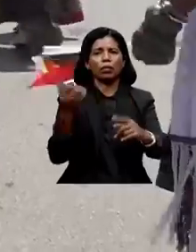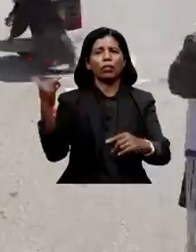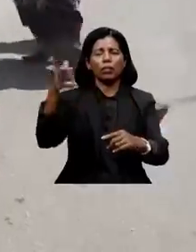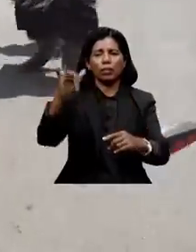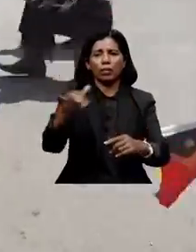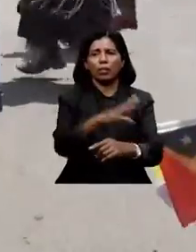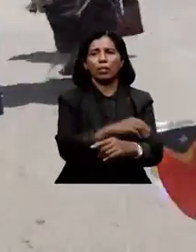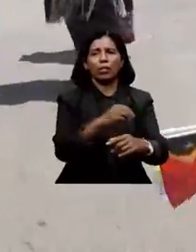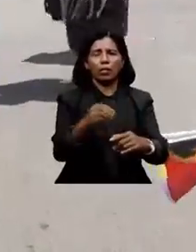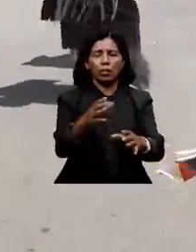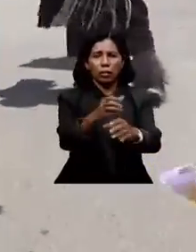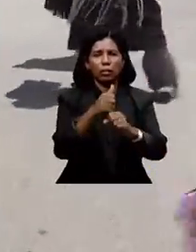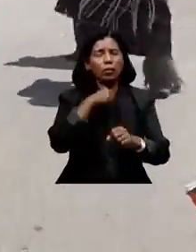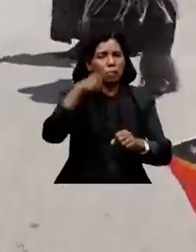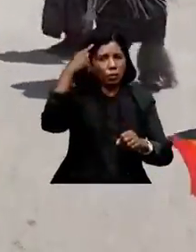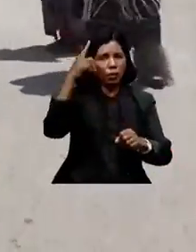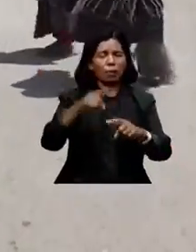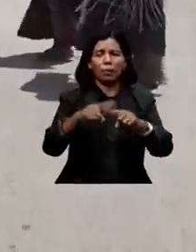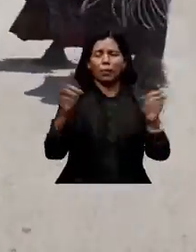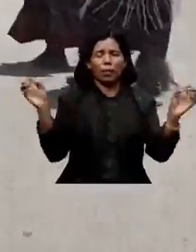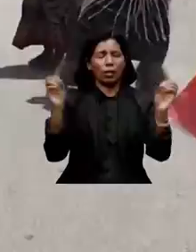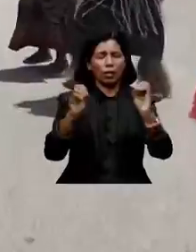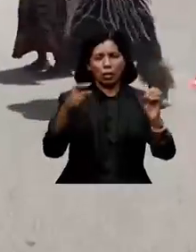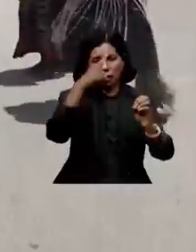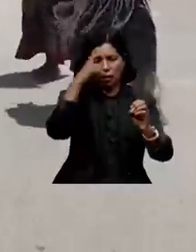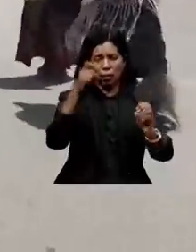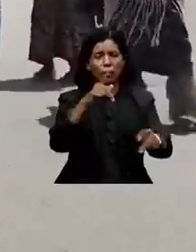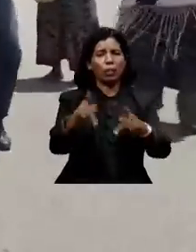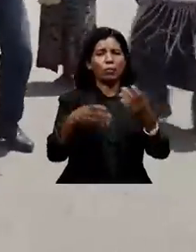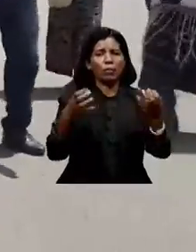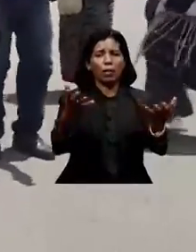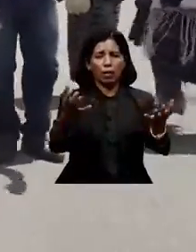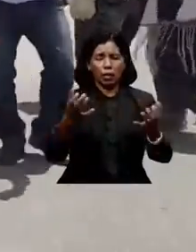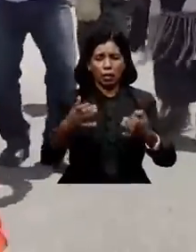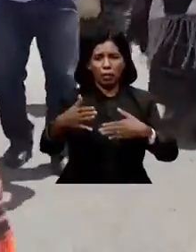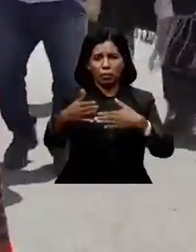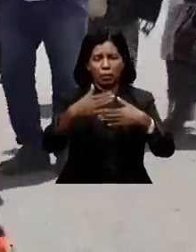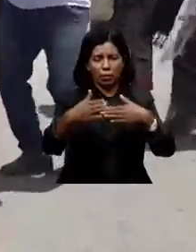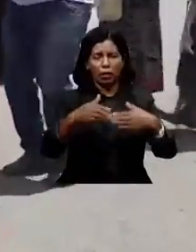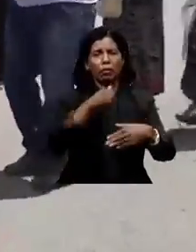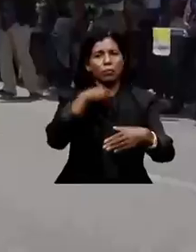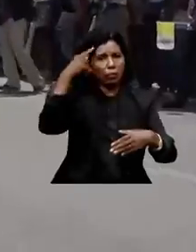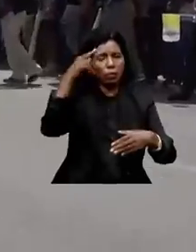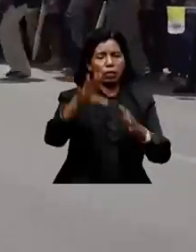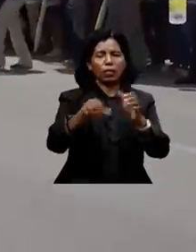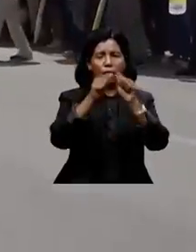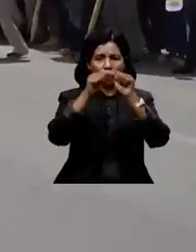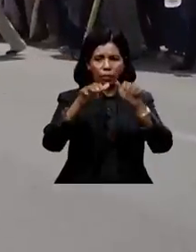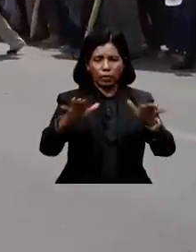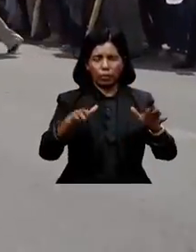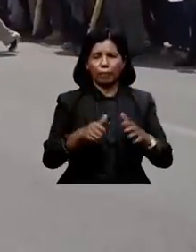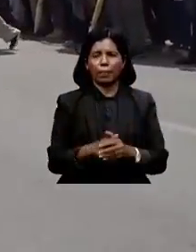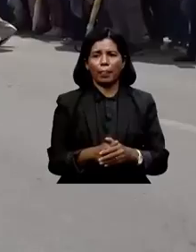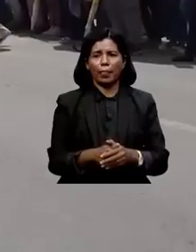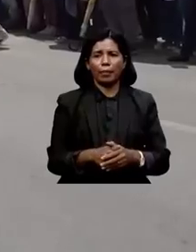lia 9 hodisimu papa mai bela konsege tamba sarani barak makakarak hak basic amba papa hodihetam bensong. Entretanto,